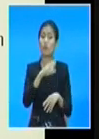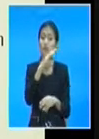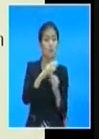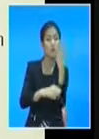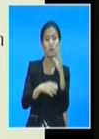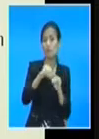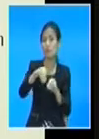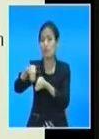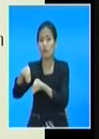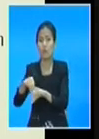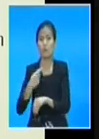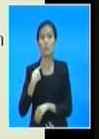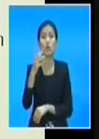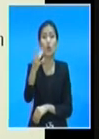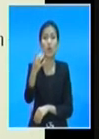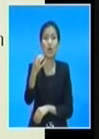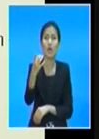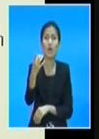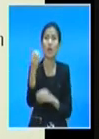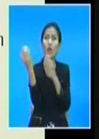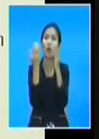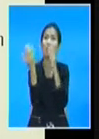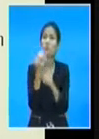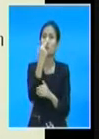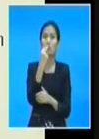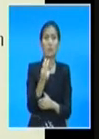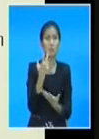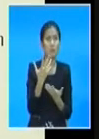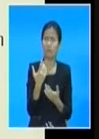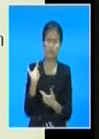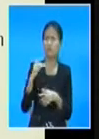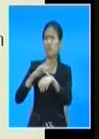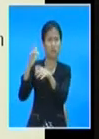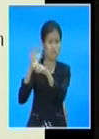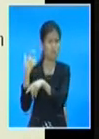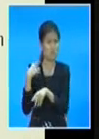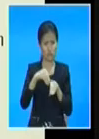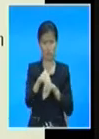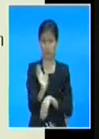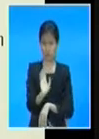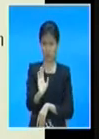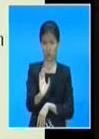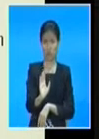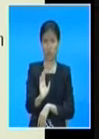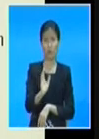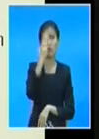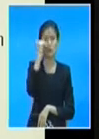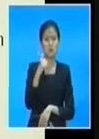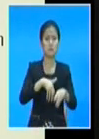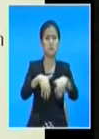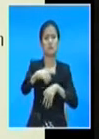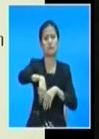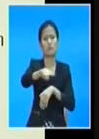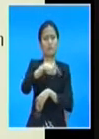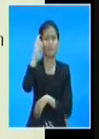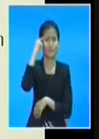เจนเขาก็บอกออกซิเจนเขาก็มีอยู่แล้วเครดิตคาร์บอนอะไรร้อยแปดสิบเปอร์เซ็นต์ชาวบ้านเขาอาจจะไม่รู้หรอกครับแต่ท่